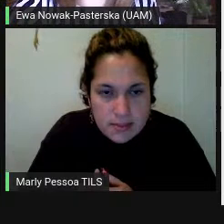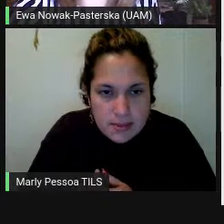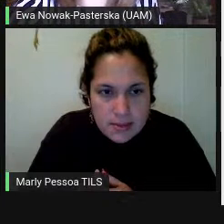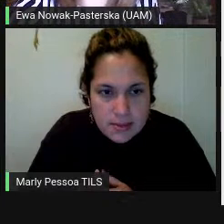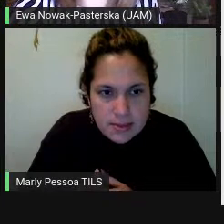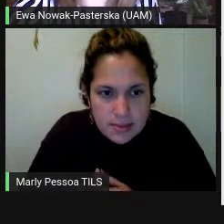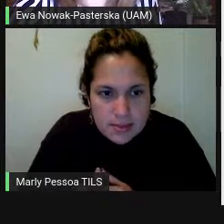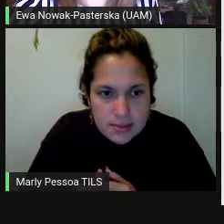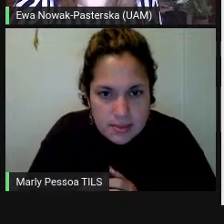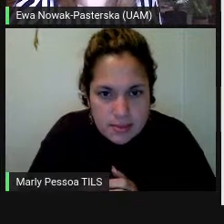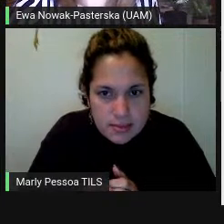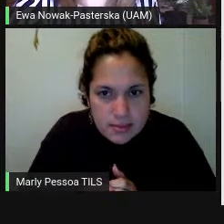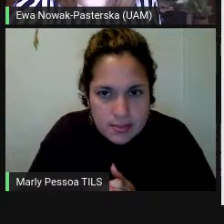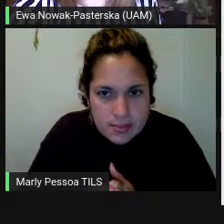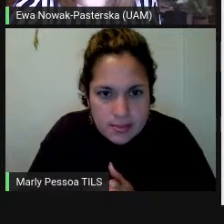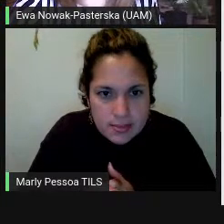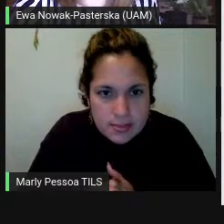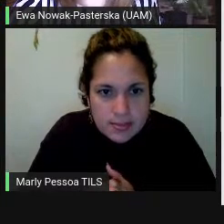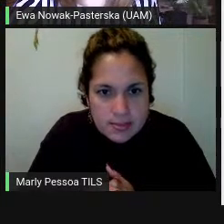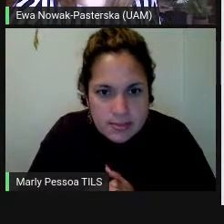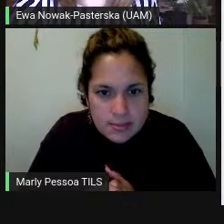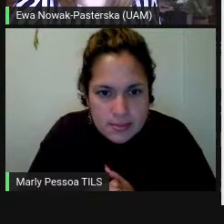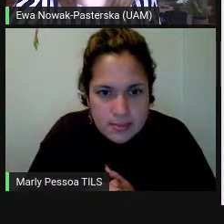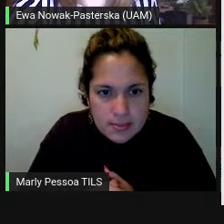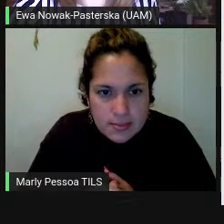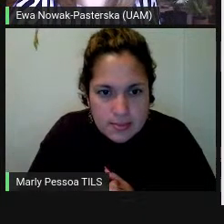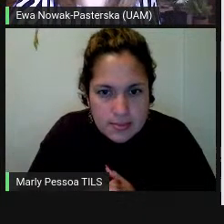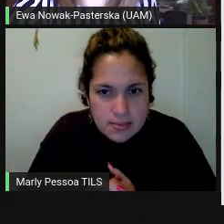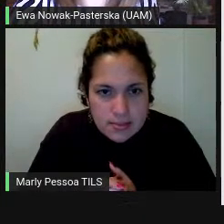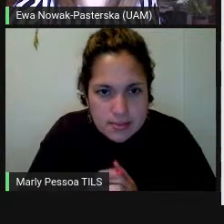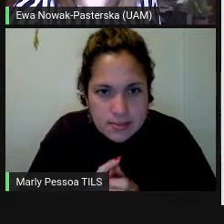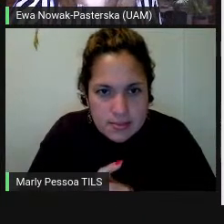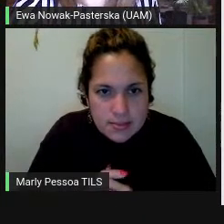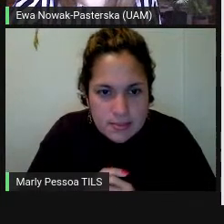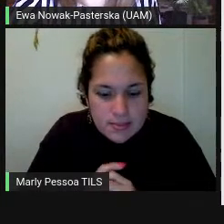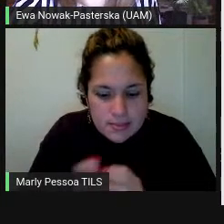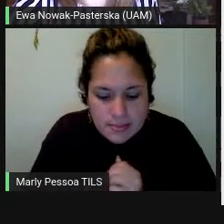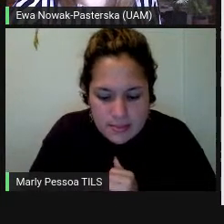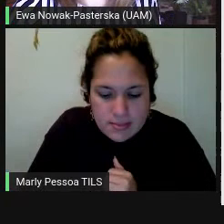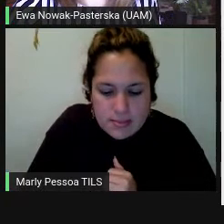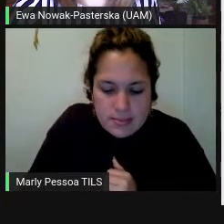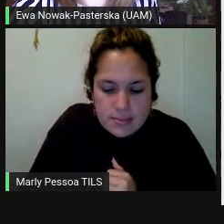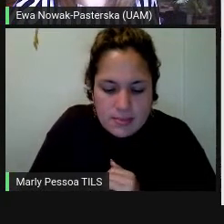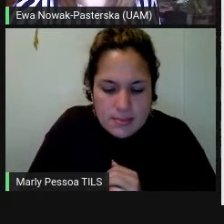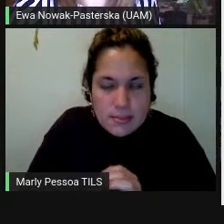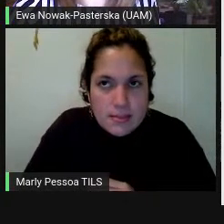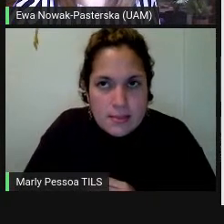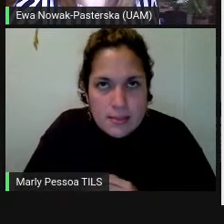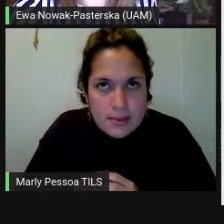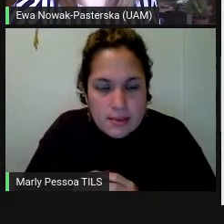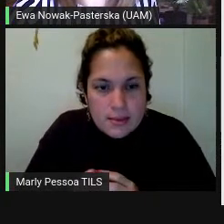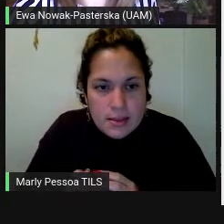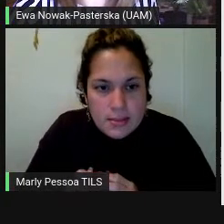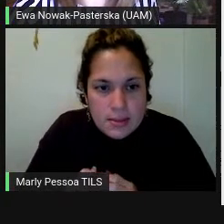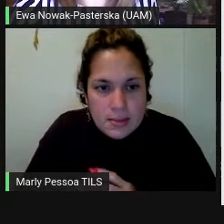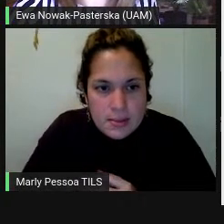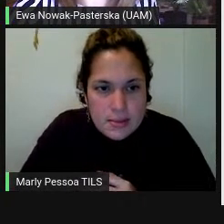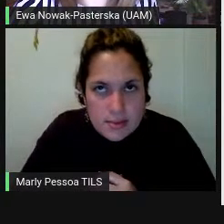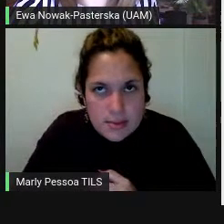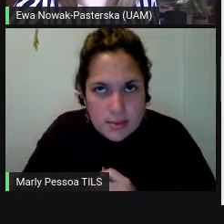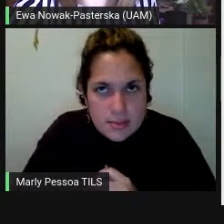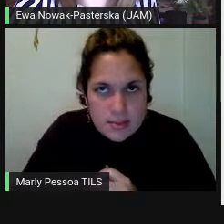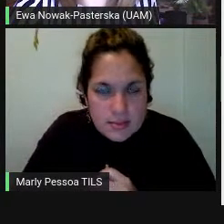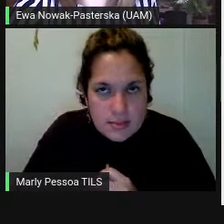nazwiska od imion, na przykład Jan, Paweł, Daniel, Stanisław, tutaj także formy skrócone, takie jak